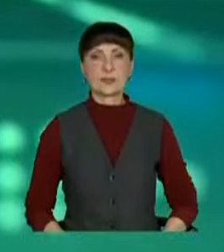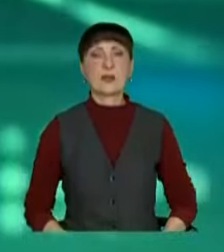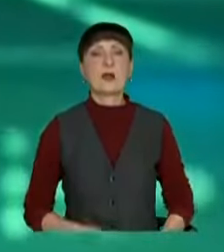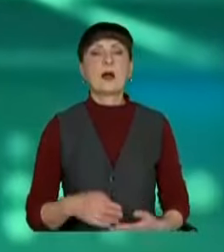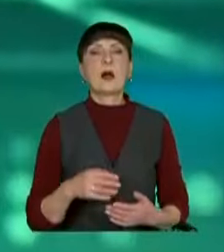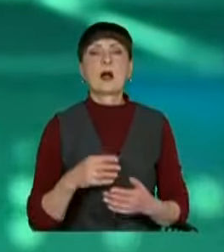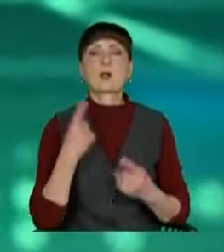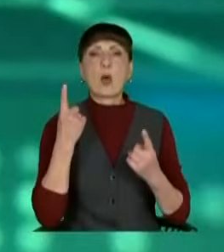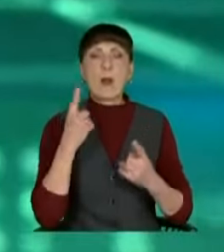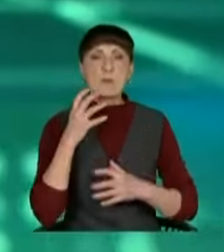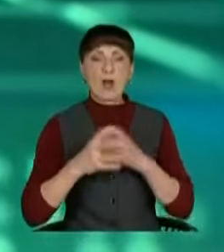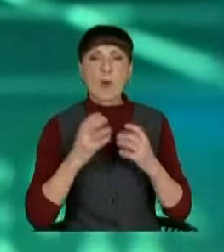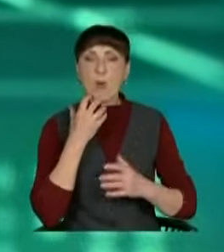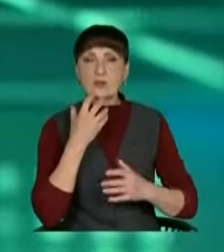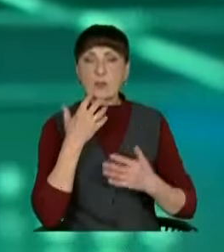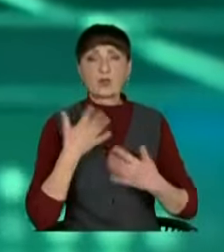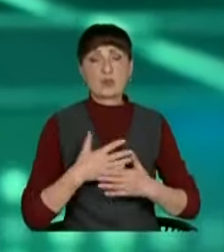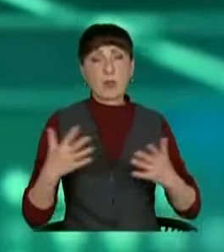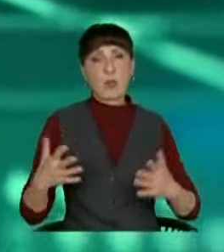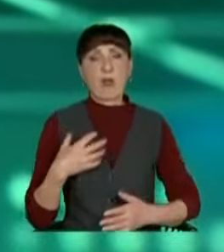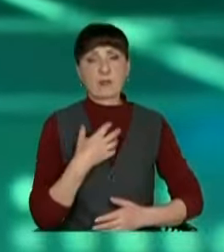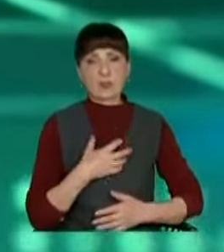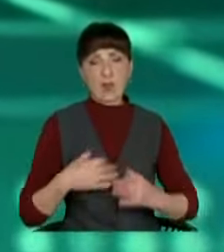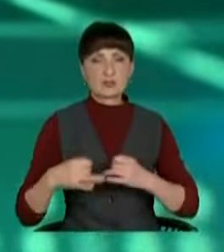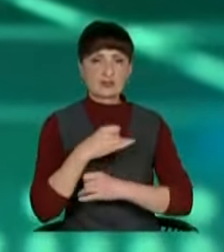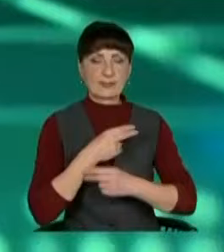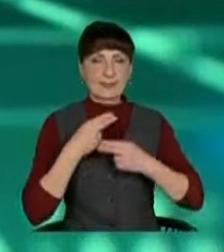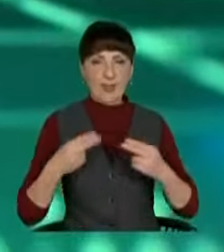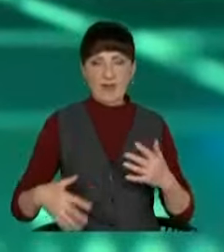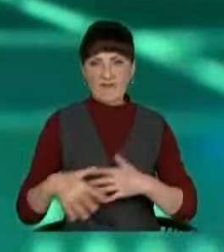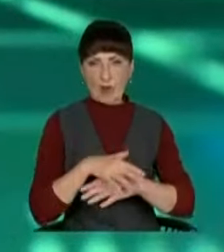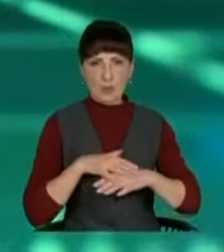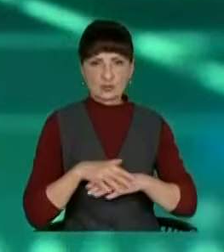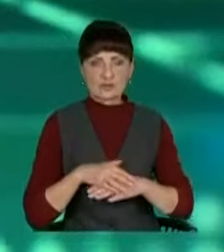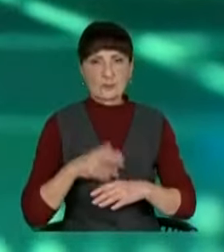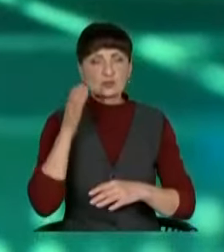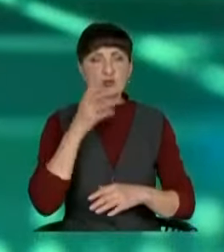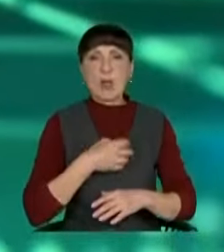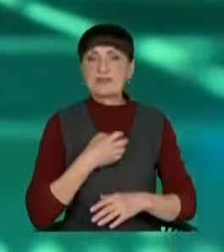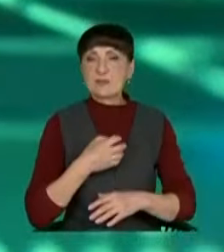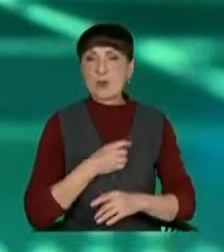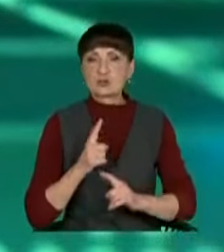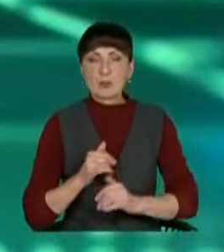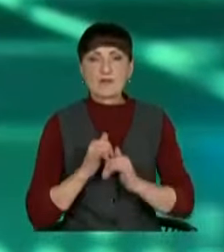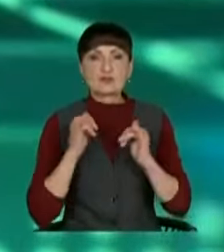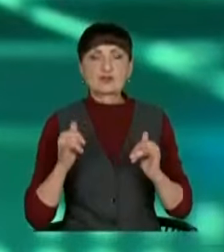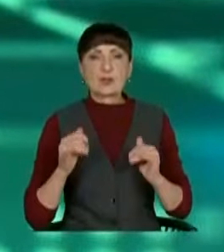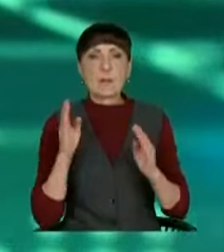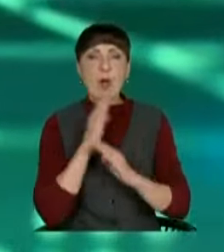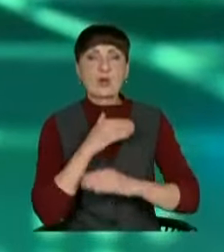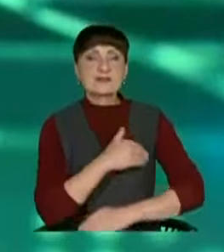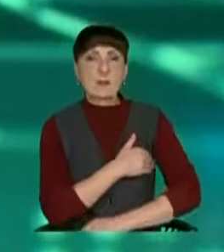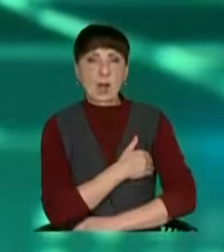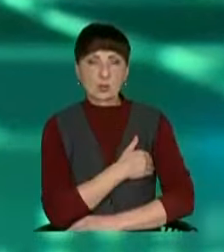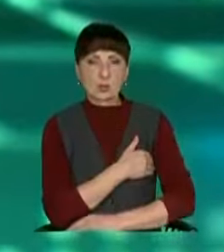Глобальное мировое потепление становится все более актуальной и обсуждаемой темой в обществе. Эксперты обеспокоены тем, что повышение погодного